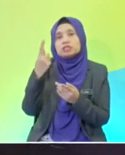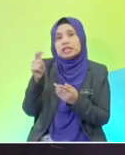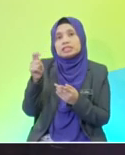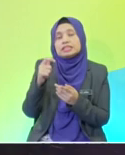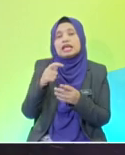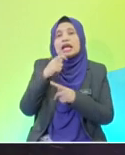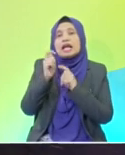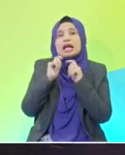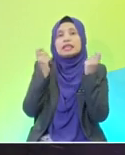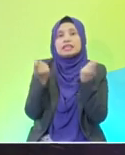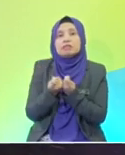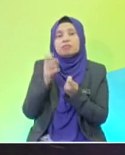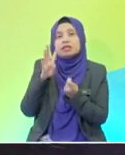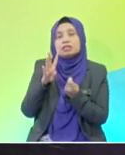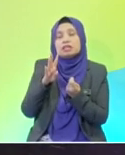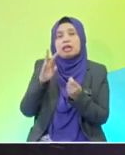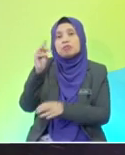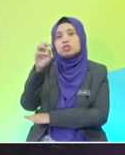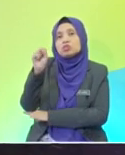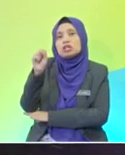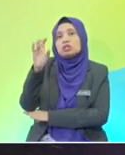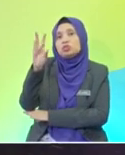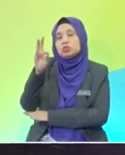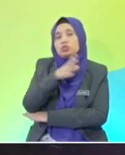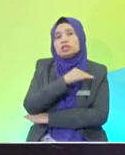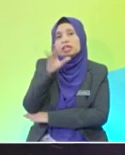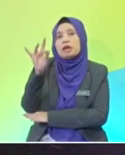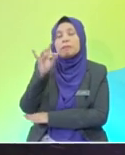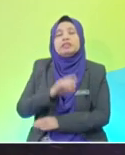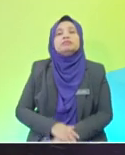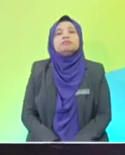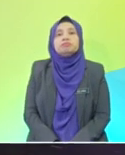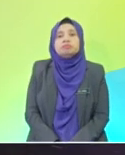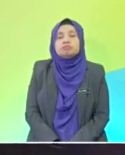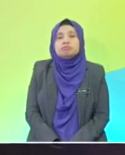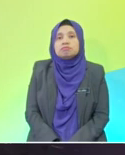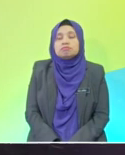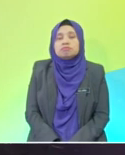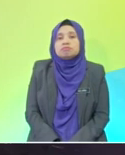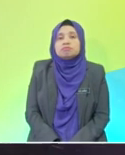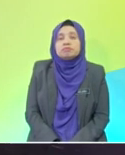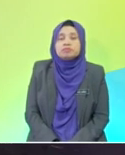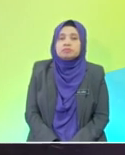tempat pada 7 dan 8 Oke surat 78